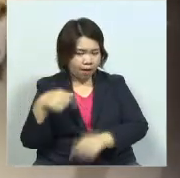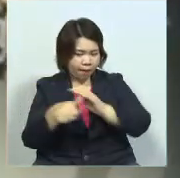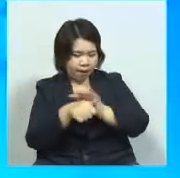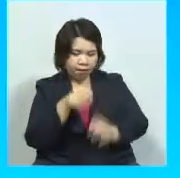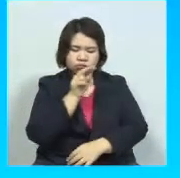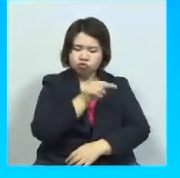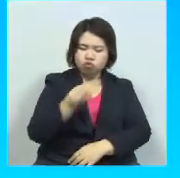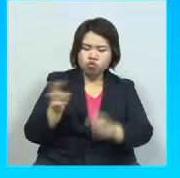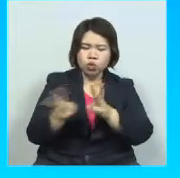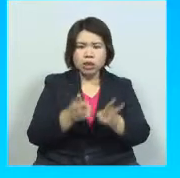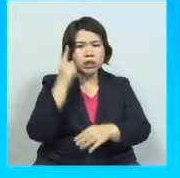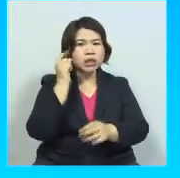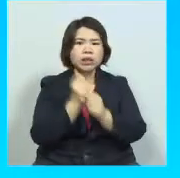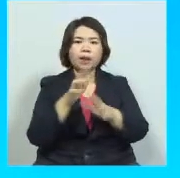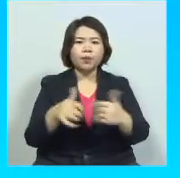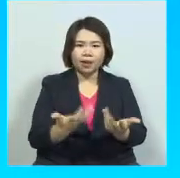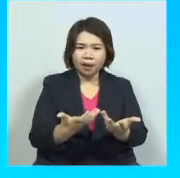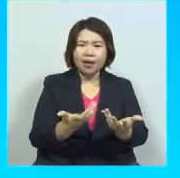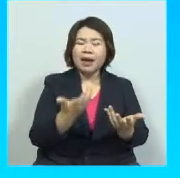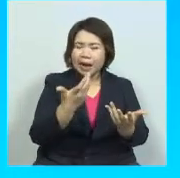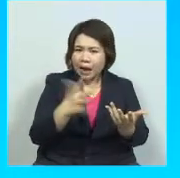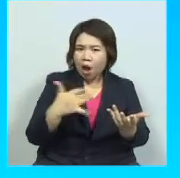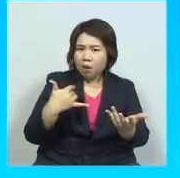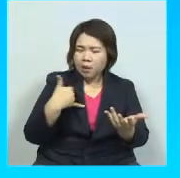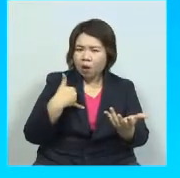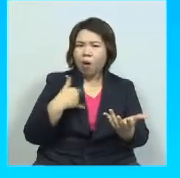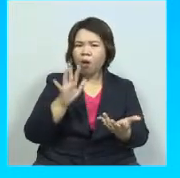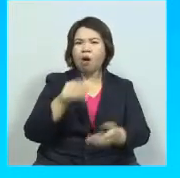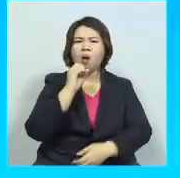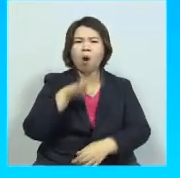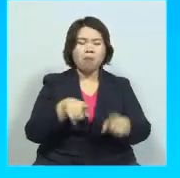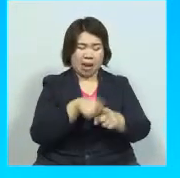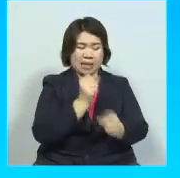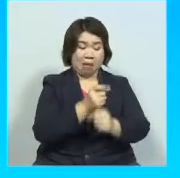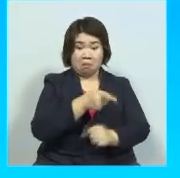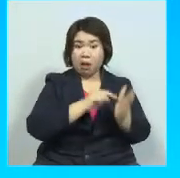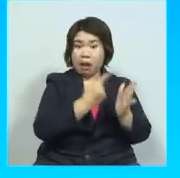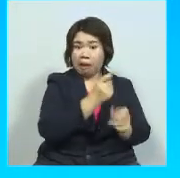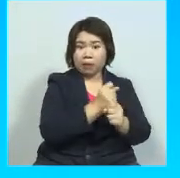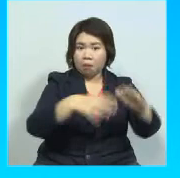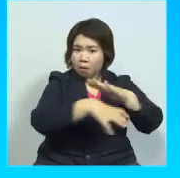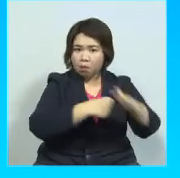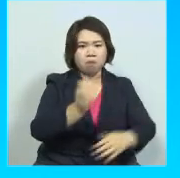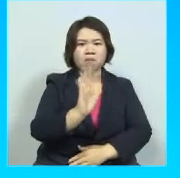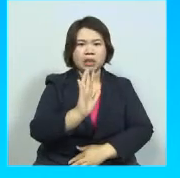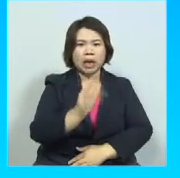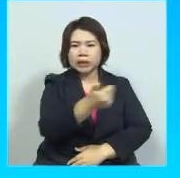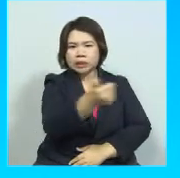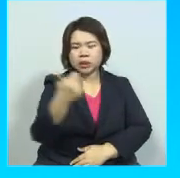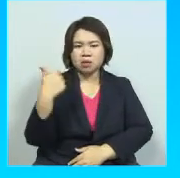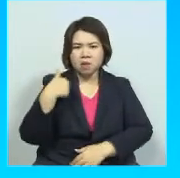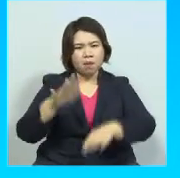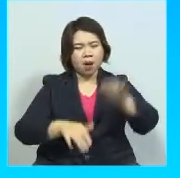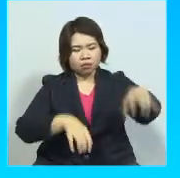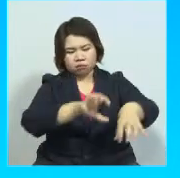าดูไว้ก่อนว่าจะยังไงนะคะแล้วก็เหมือนกับมีการให้ข้อมูลว่าไม่ใช่ห้างแรกที่ลงมือก่อเหตุมีอีกประ